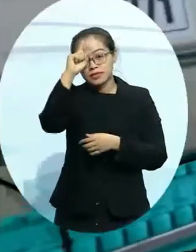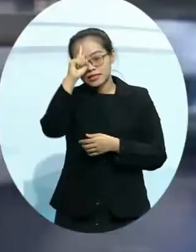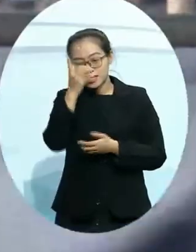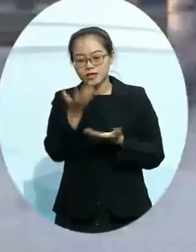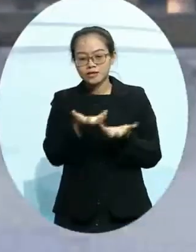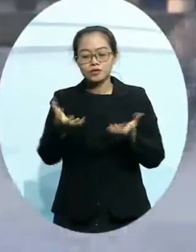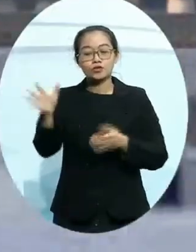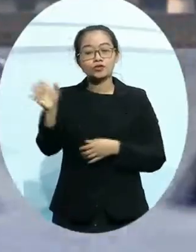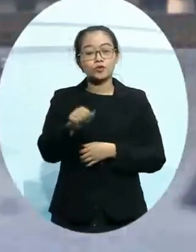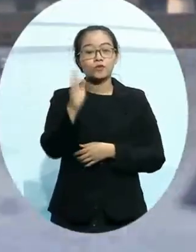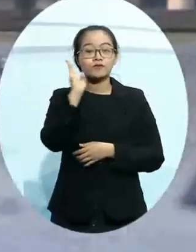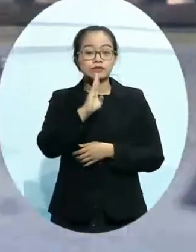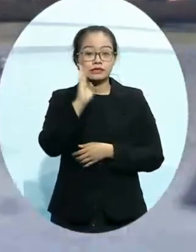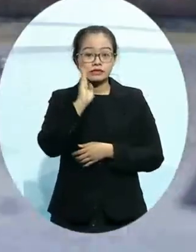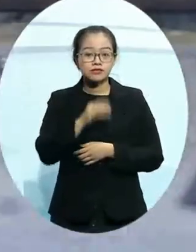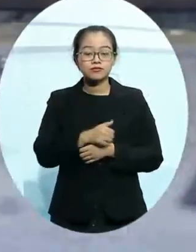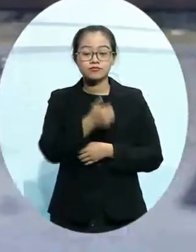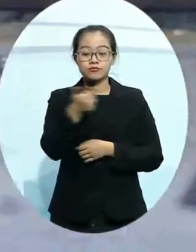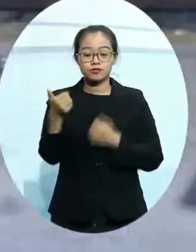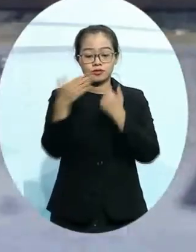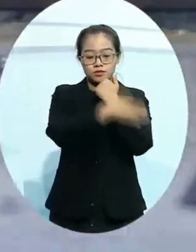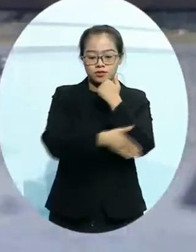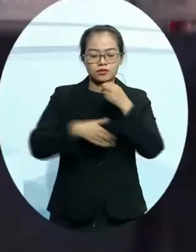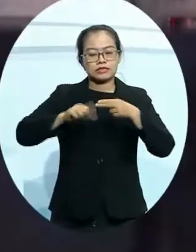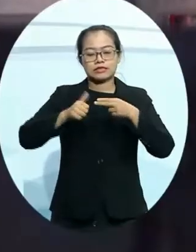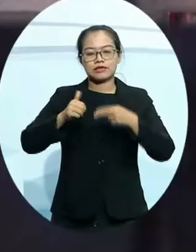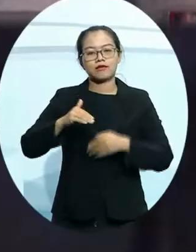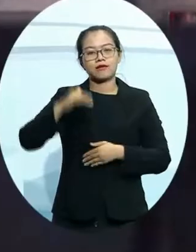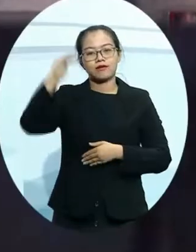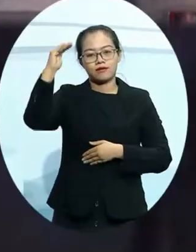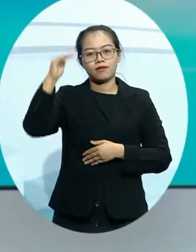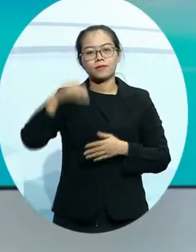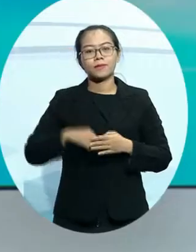được các đại lý và người tiêu dùng trên toàn quốc đánh giá cao.